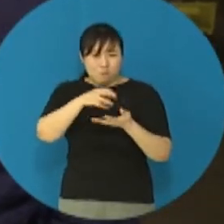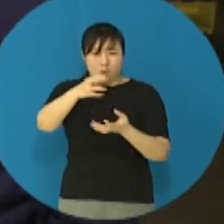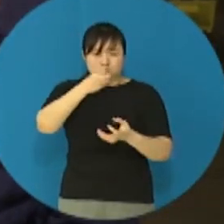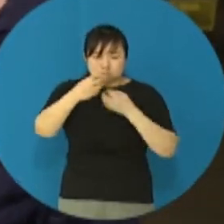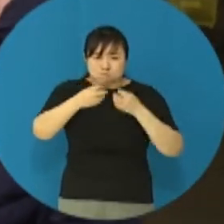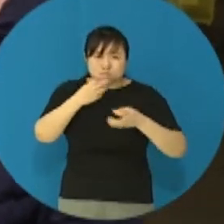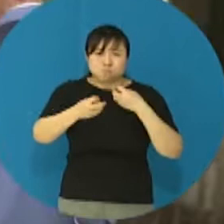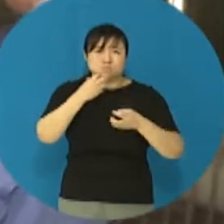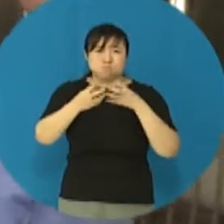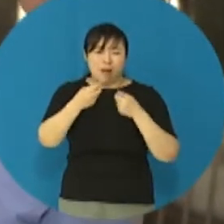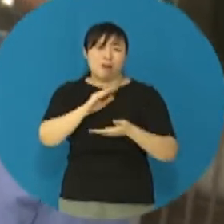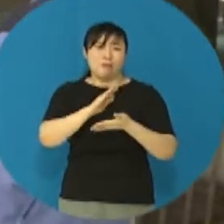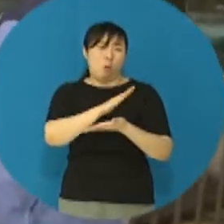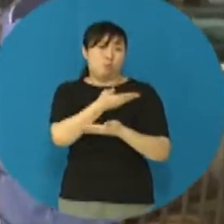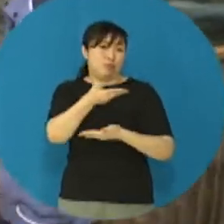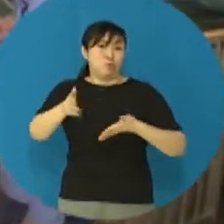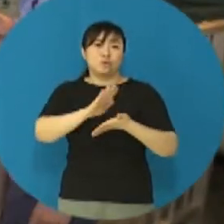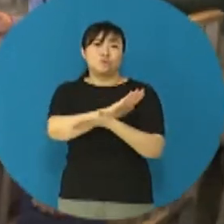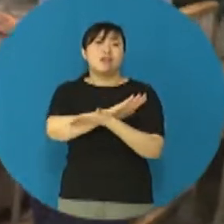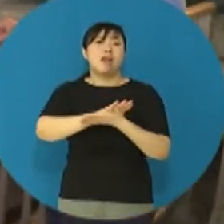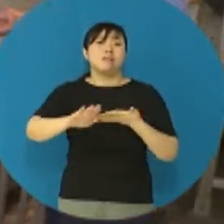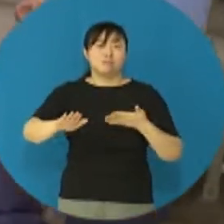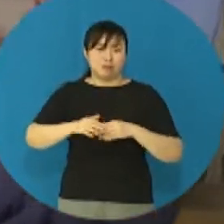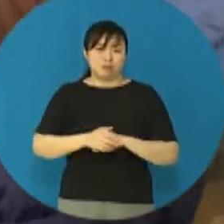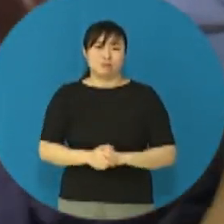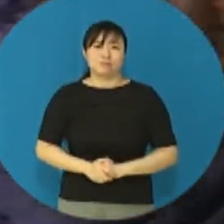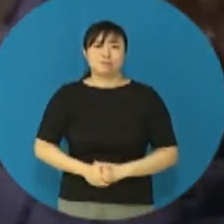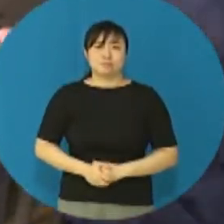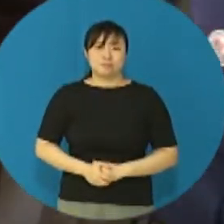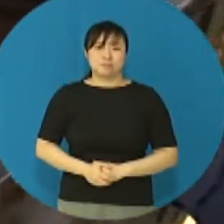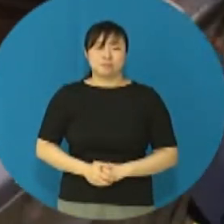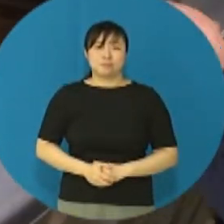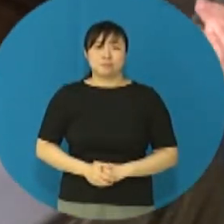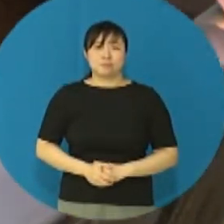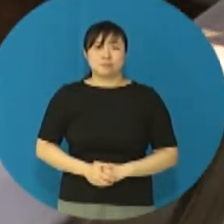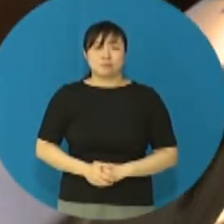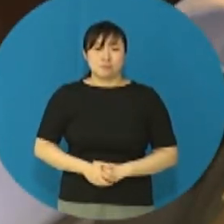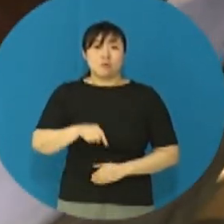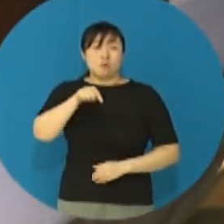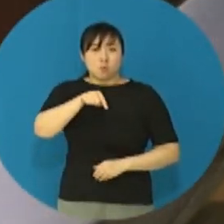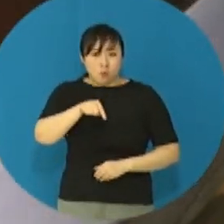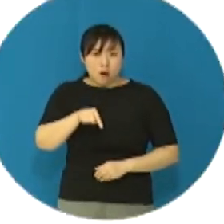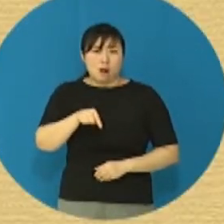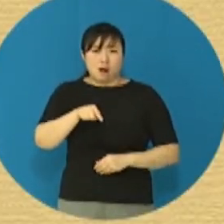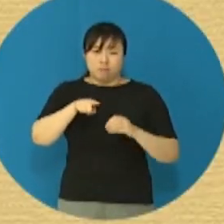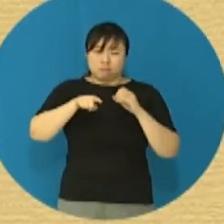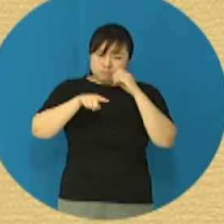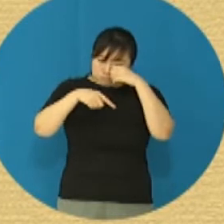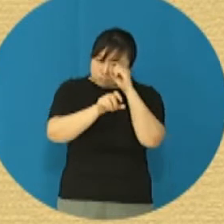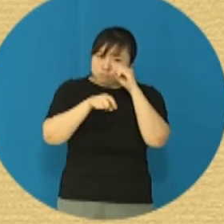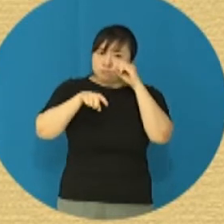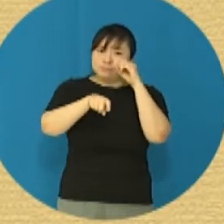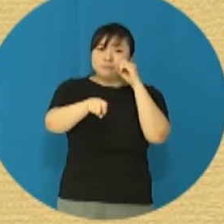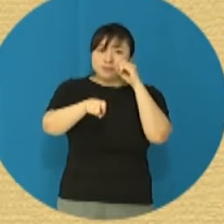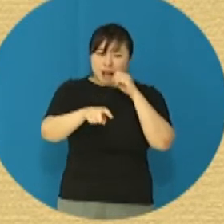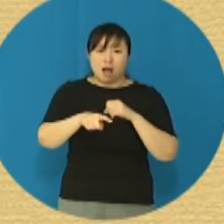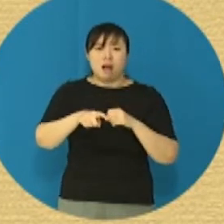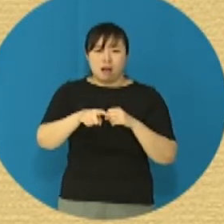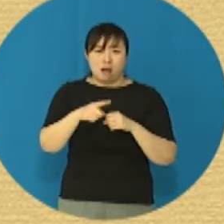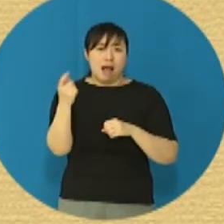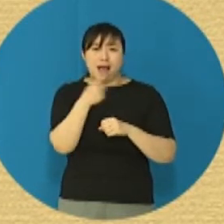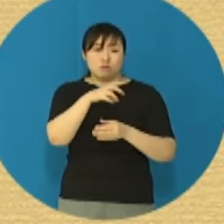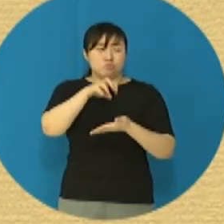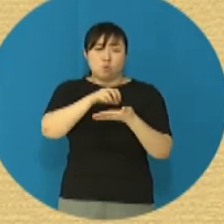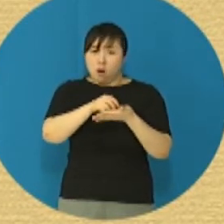。この茶色い色は微生物の色なんですね。はい、微生物が汚れを早く分解できる